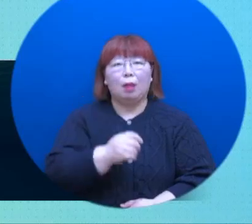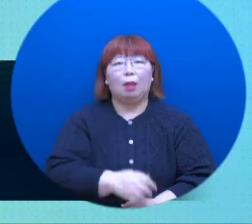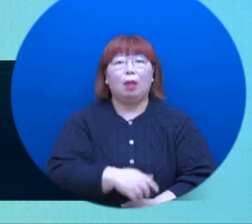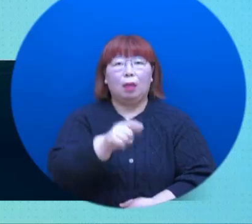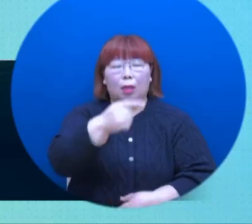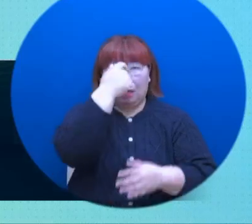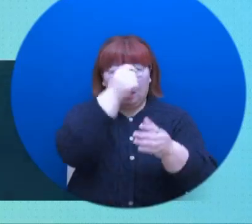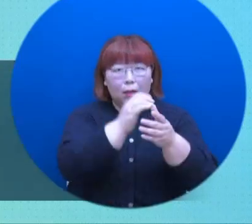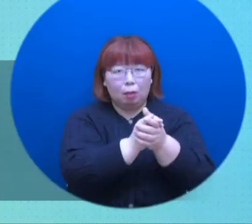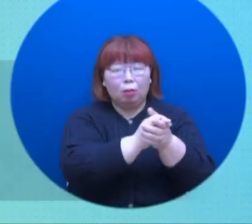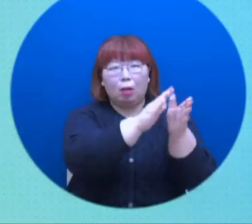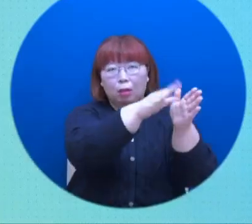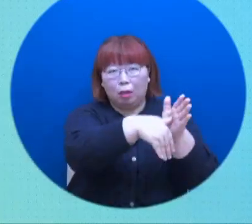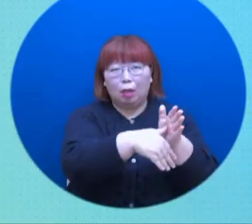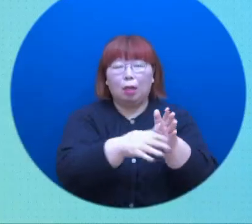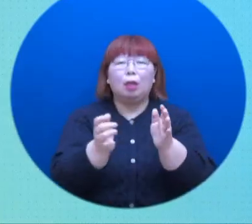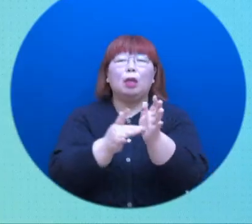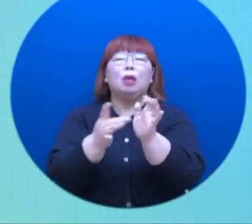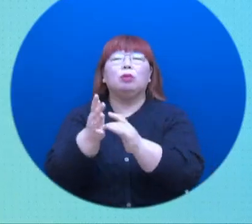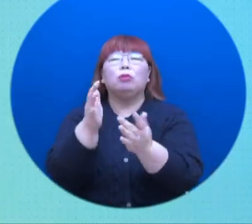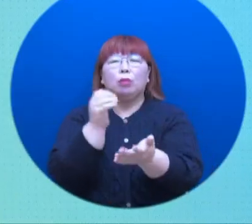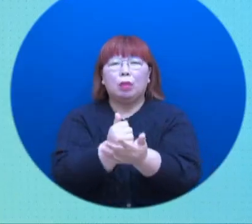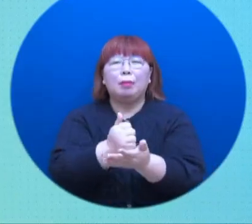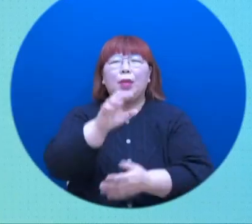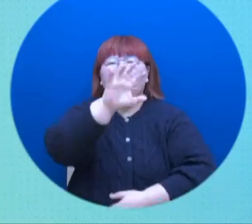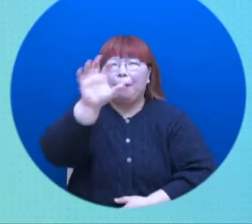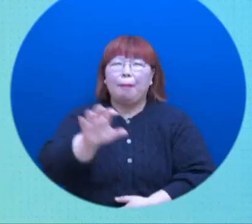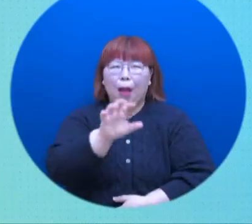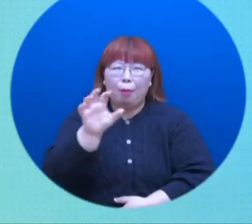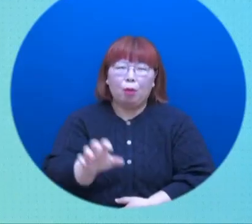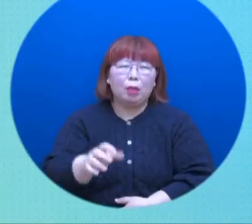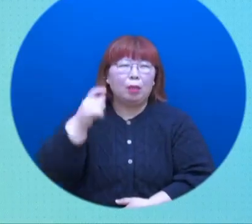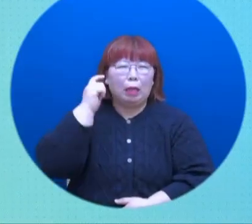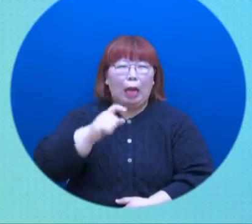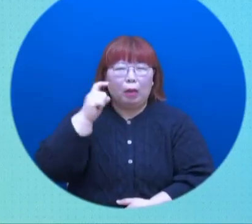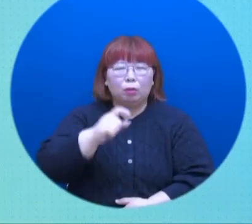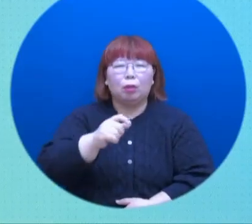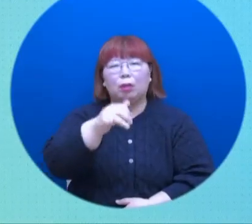주기도문에서 예수님께서 반복해서 강조하시는 것이 있어요.